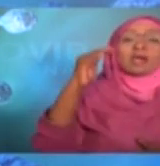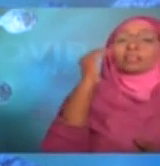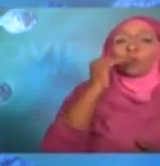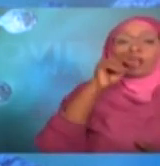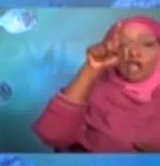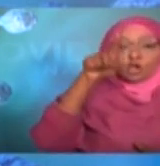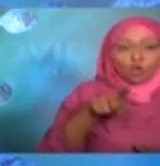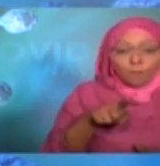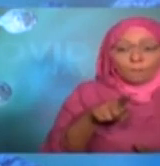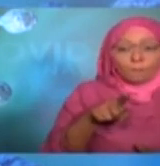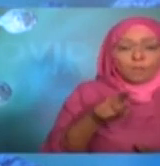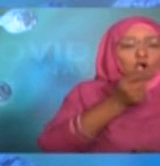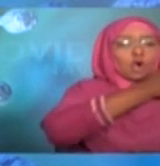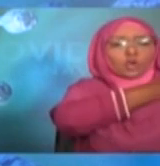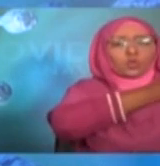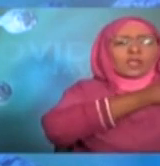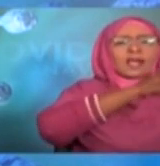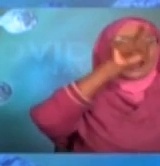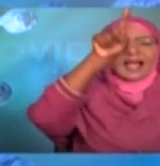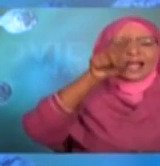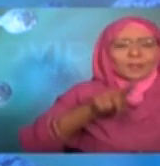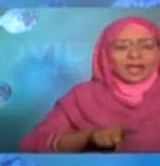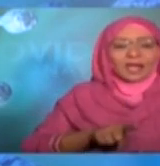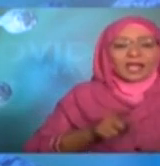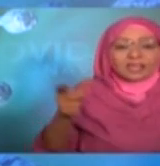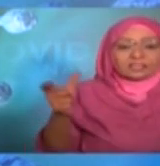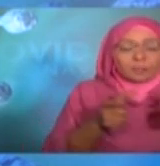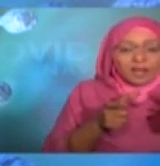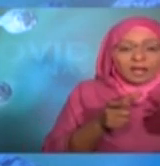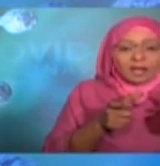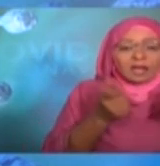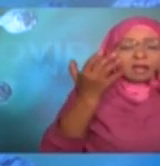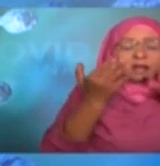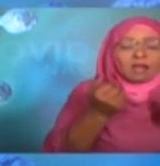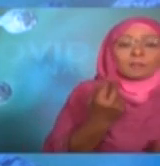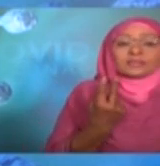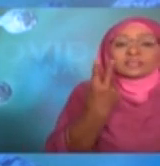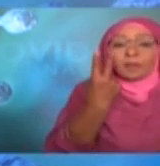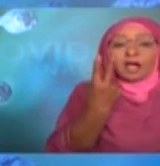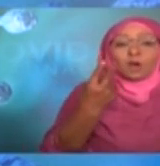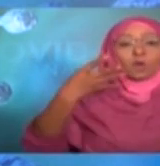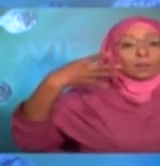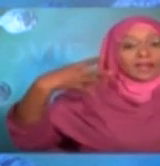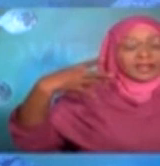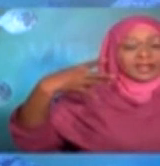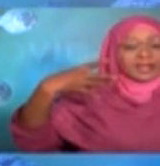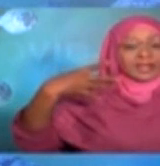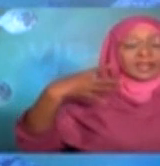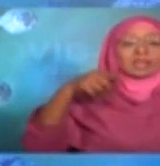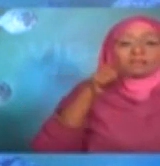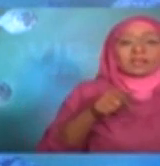بكامل عضويتها، هي الاجتماع رقم 47 ضمن سلسلة